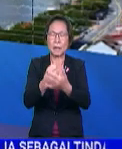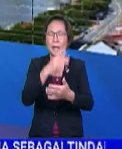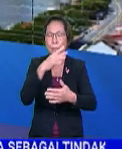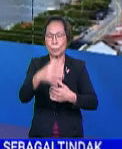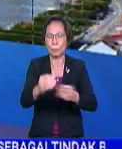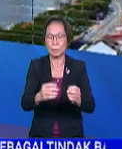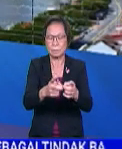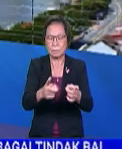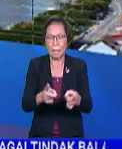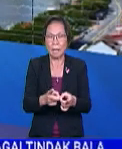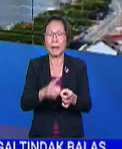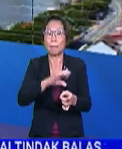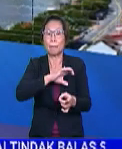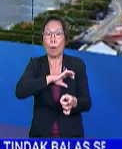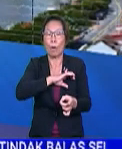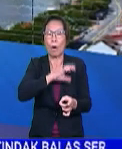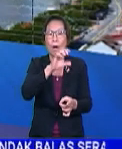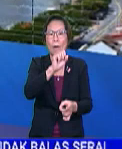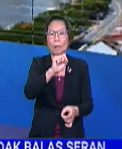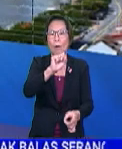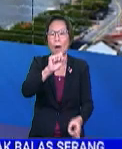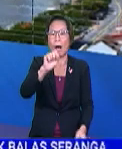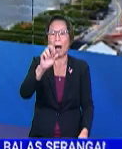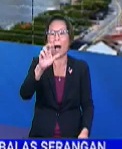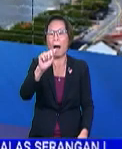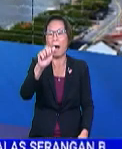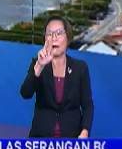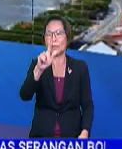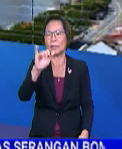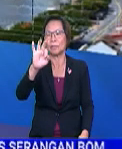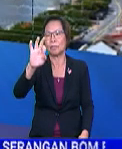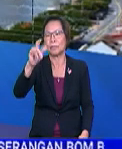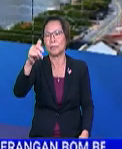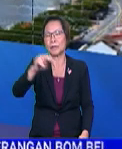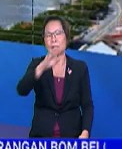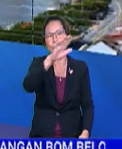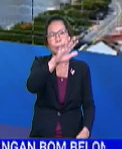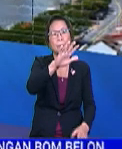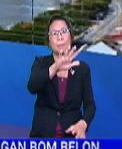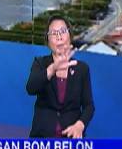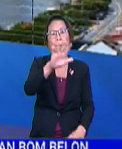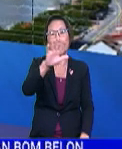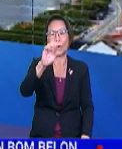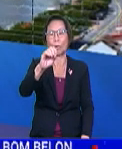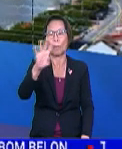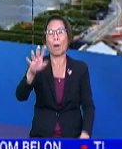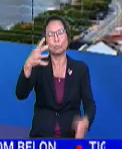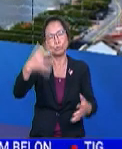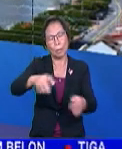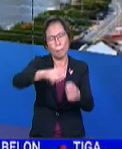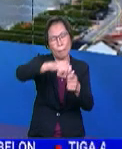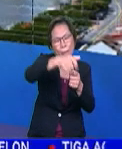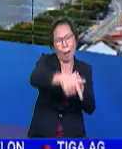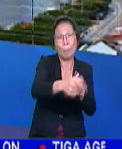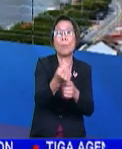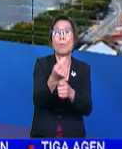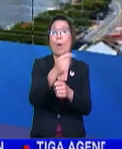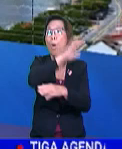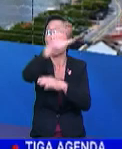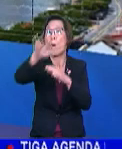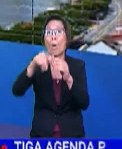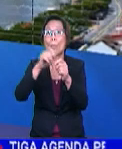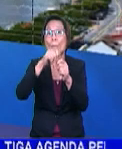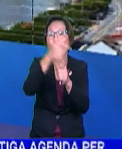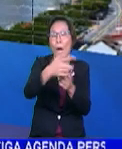Polis Daerah Sibu, Deputi Superintendent Arifin Bahar, 504 orang telah membayar kompaun mereka dengan nilai